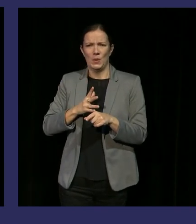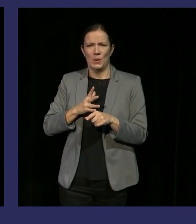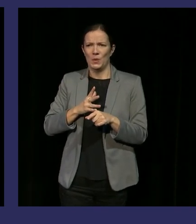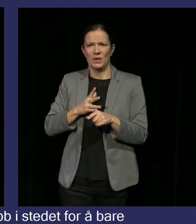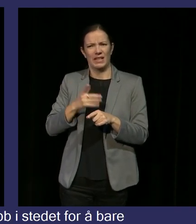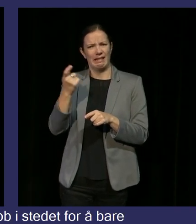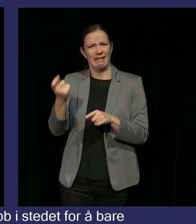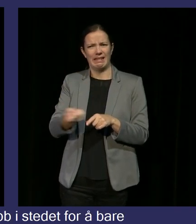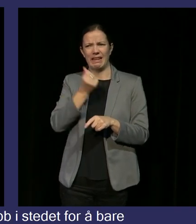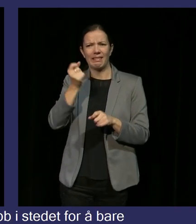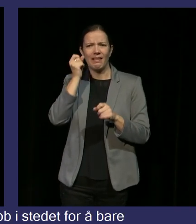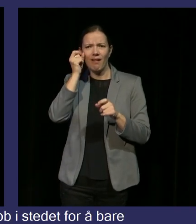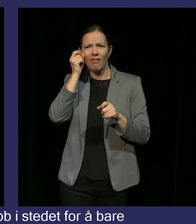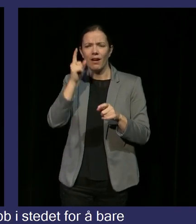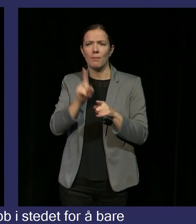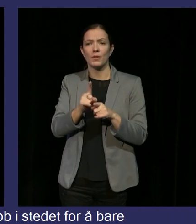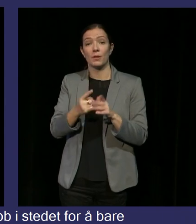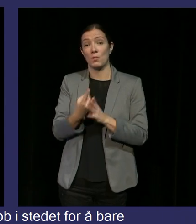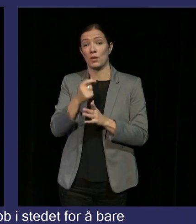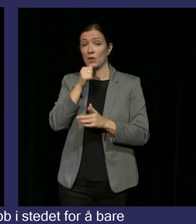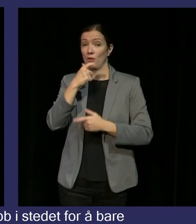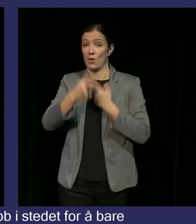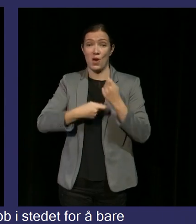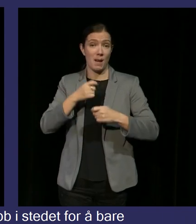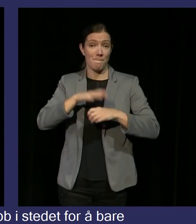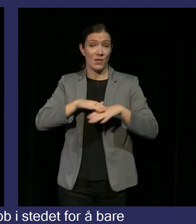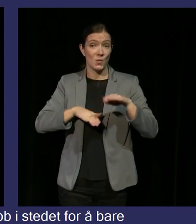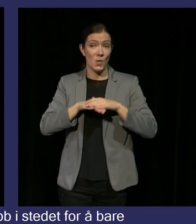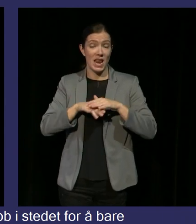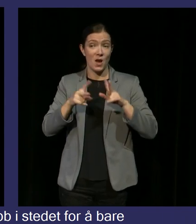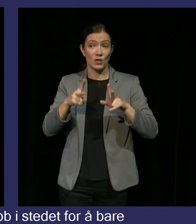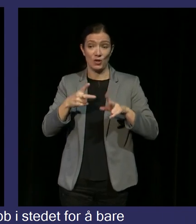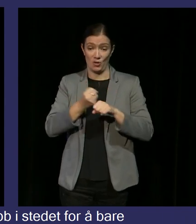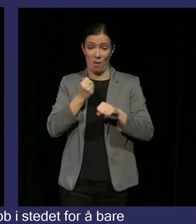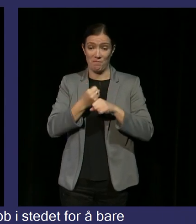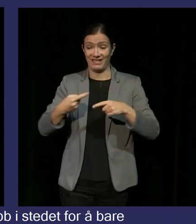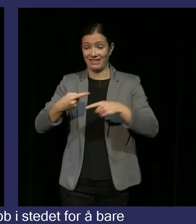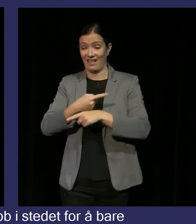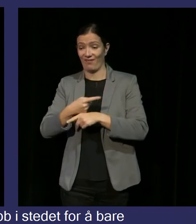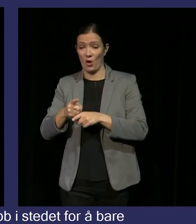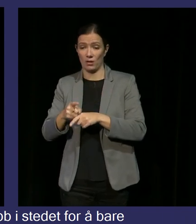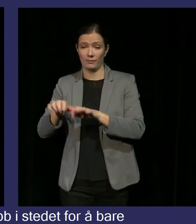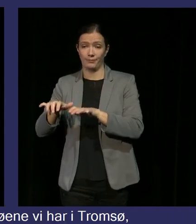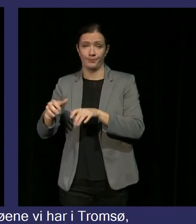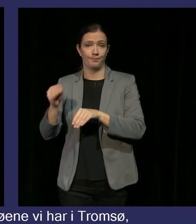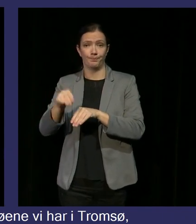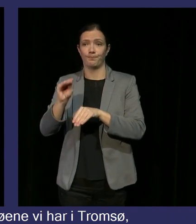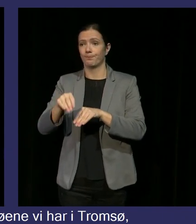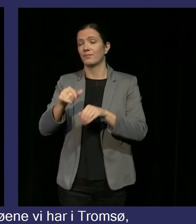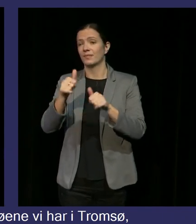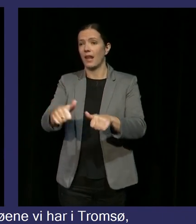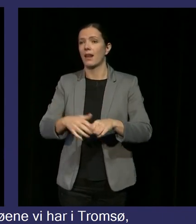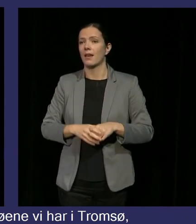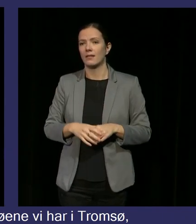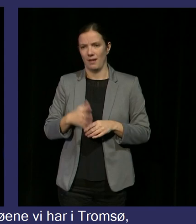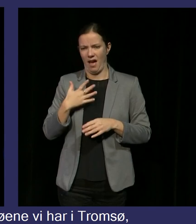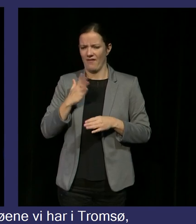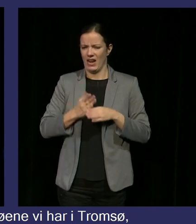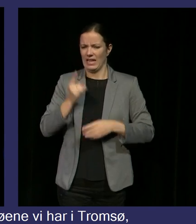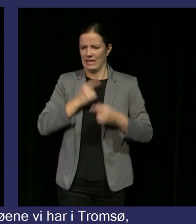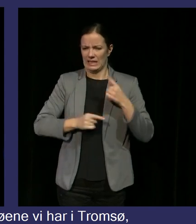lite data. Mm. Og hvor du kanskje må gjøre en manuell på en måte, jobb i stedet for å bare bruke kunstig intelligens. Det har jeg diskutert